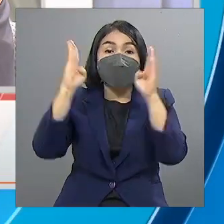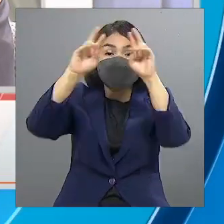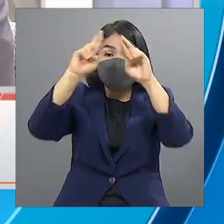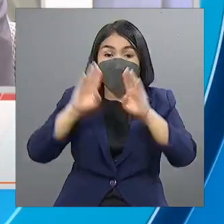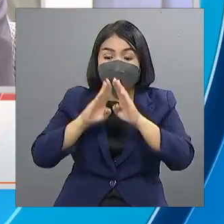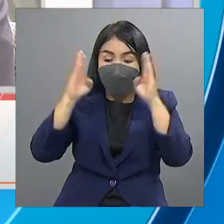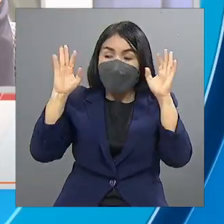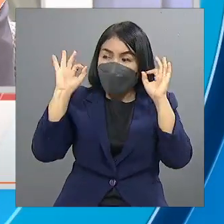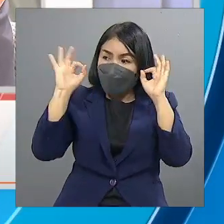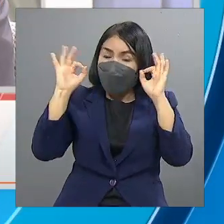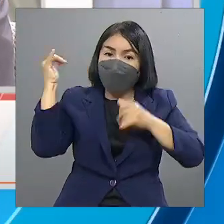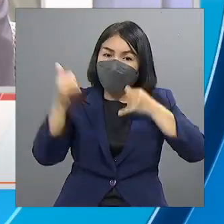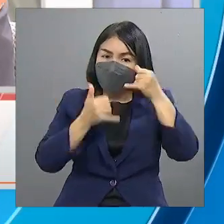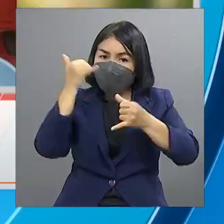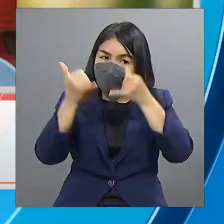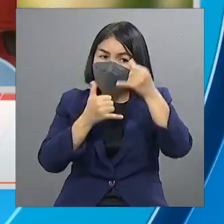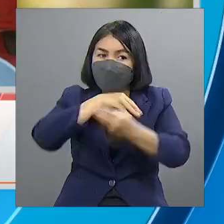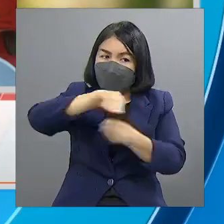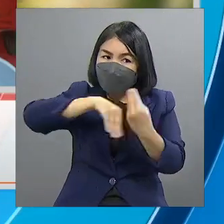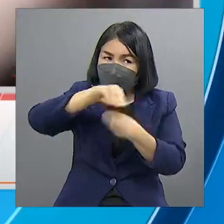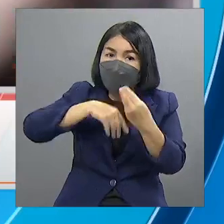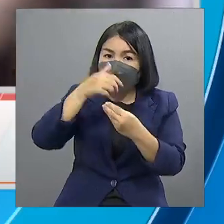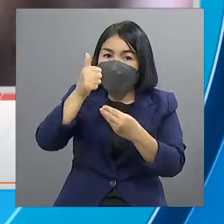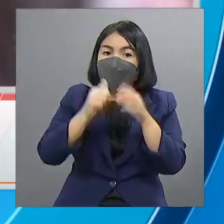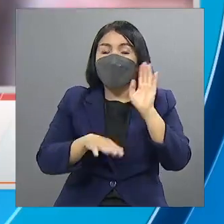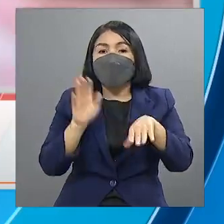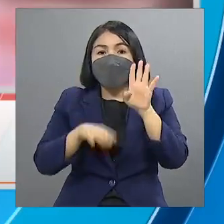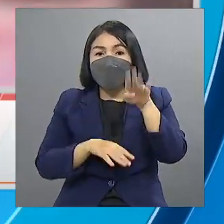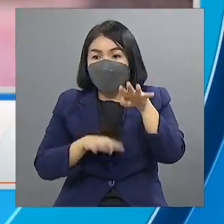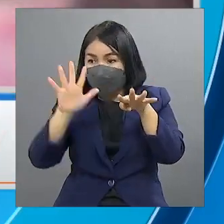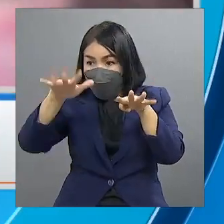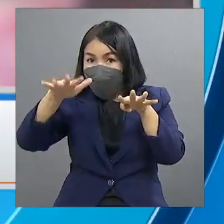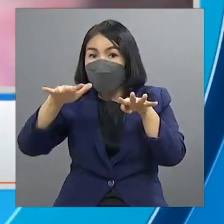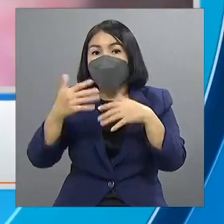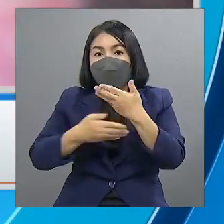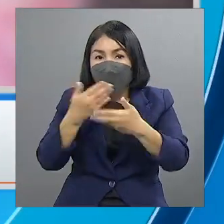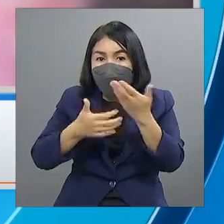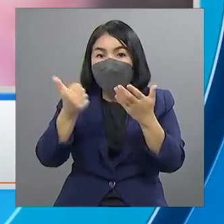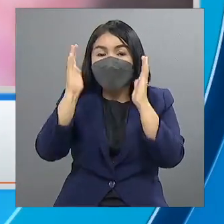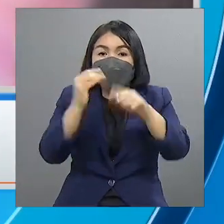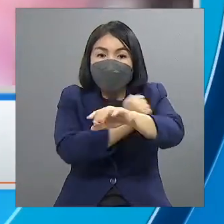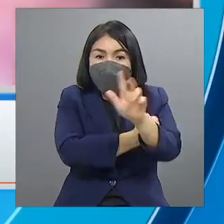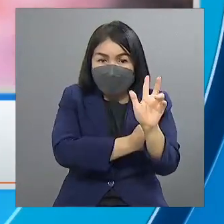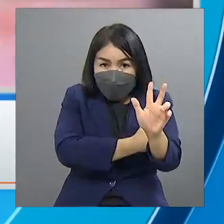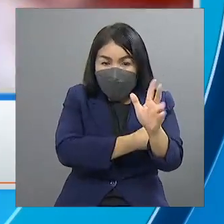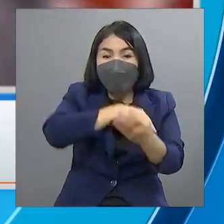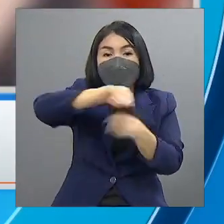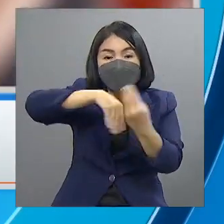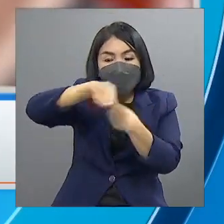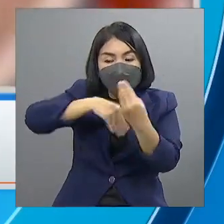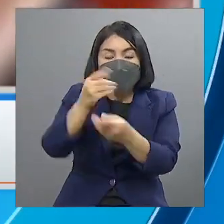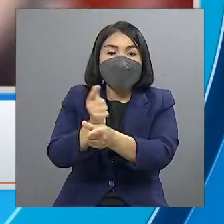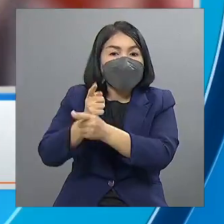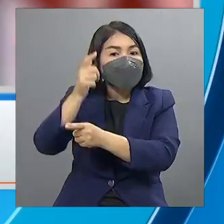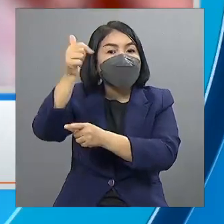ก็ร้านก็อยู่ได้ก็ยอดขายประมาณ 4-5,000 อย่างเงี้ยค่ะมีลูกน้อง3คนร้านก็อยู่ได้เลี้ยงตัวเองมาได้ตลอดแต่ว่าพอส